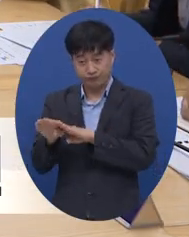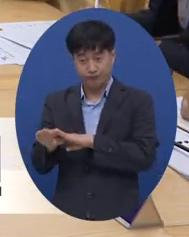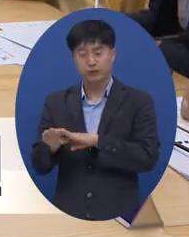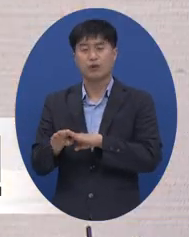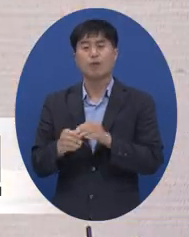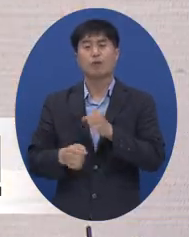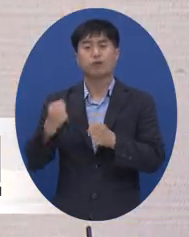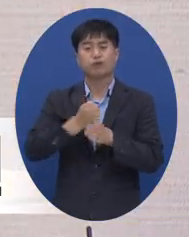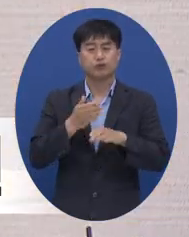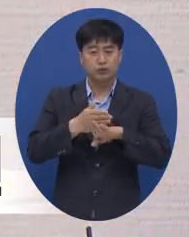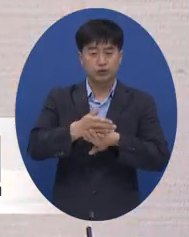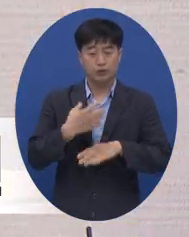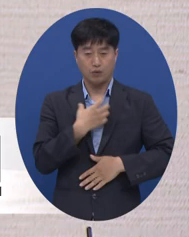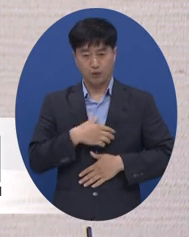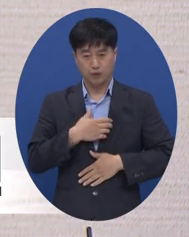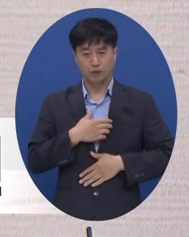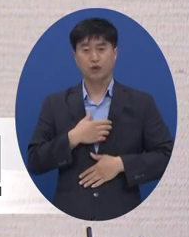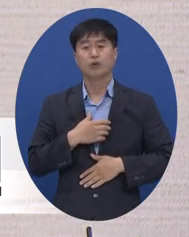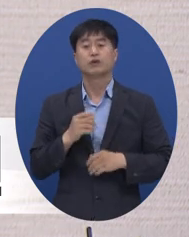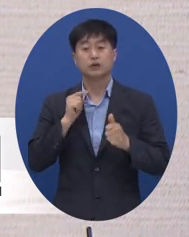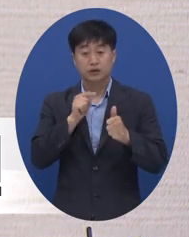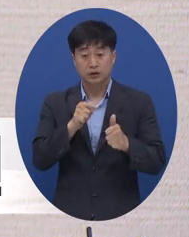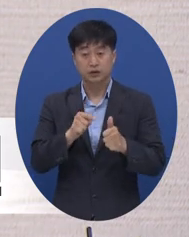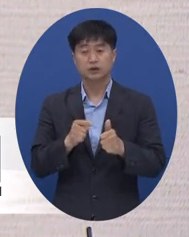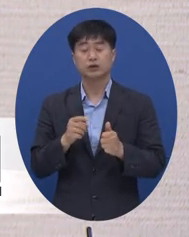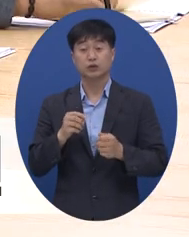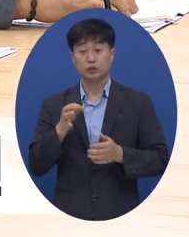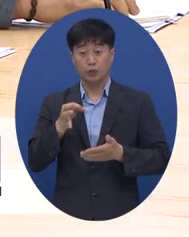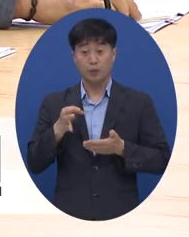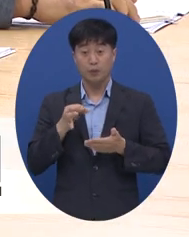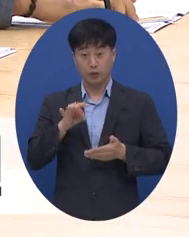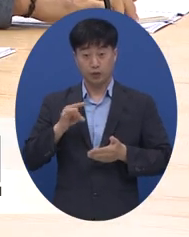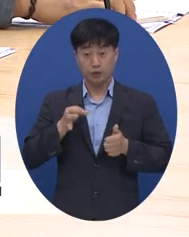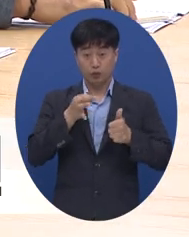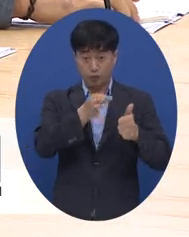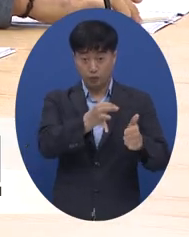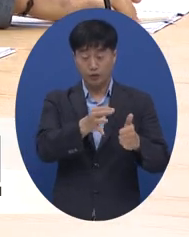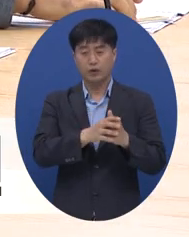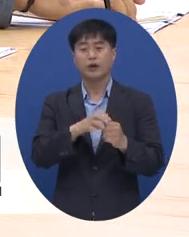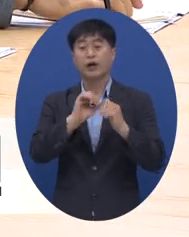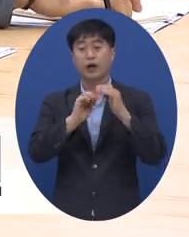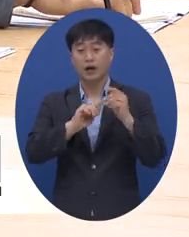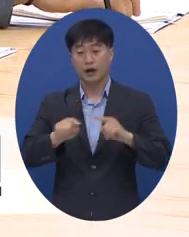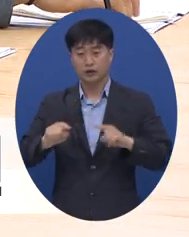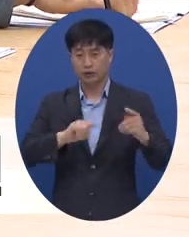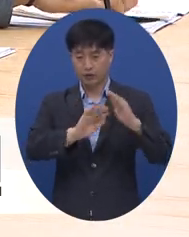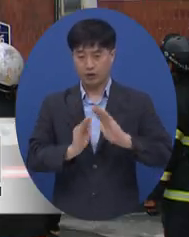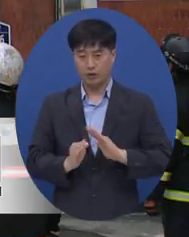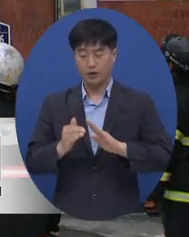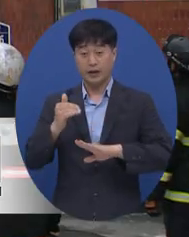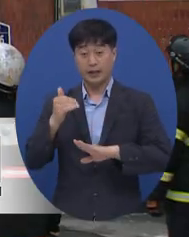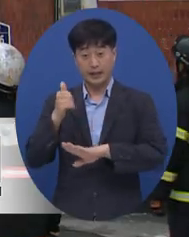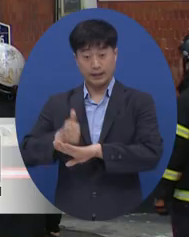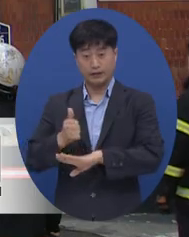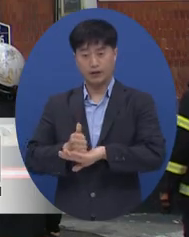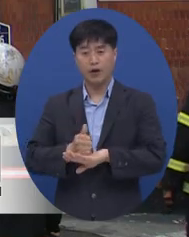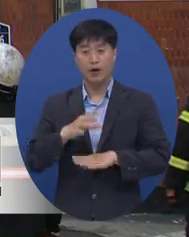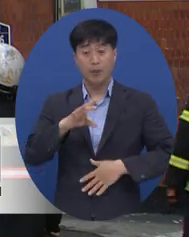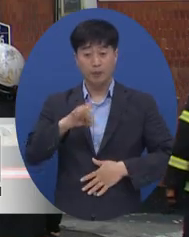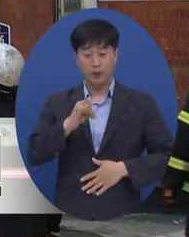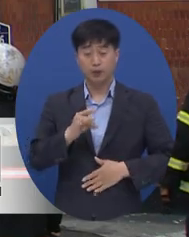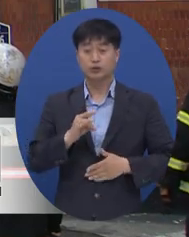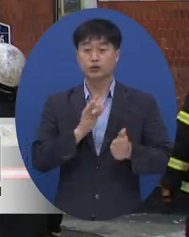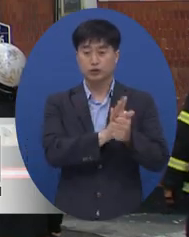우려한 이재명 경기도 지사의 지시로 지원금을 먼저 내보내고 행정 절차는 나중에 하는 선 지원 후 정산